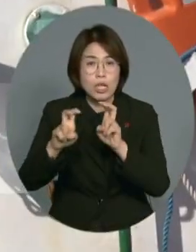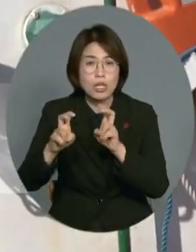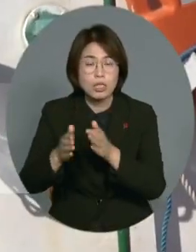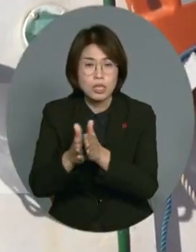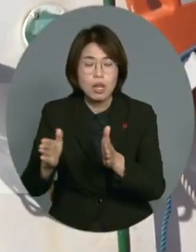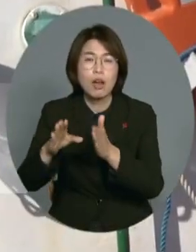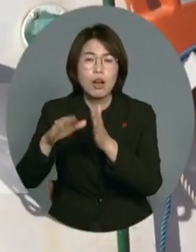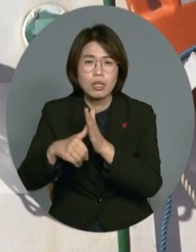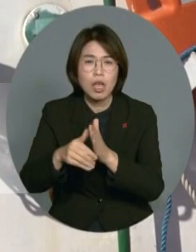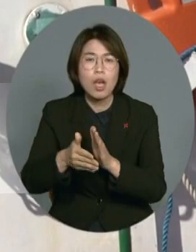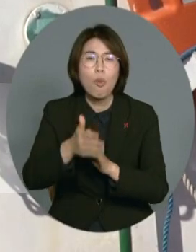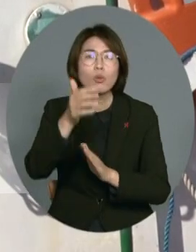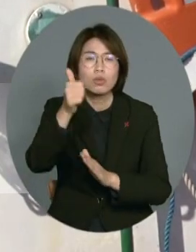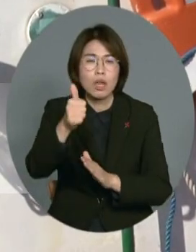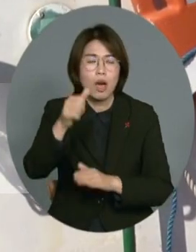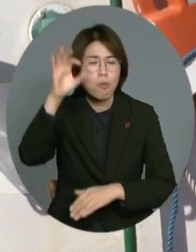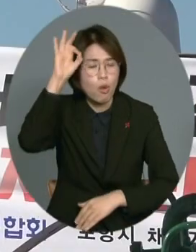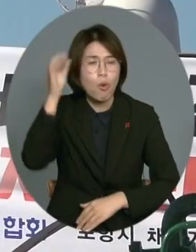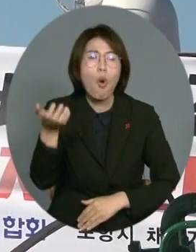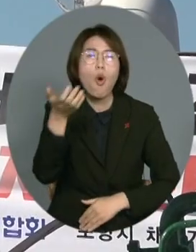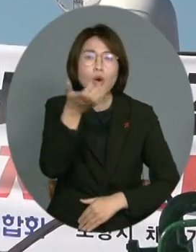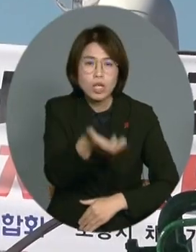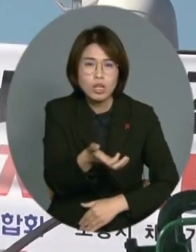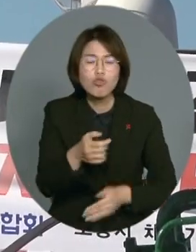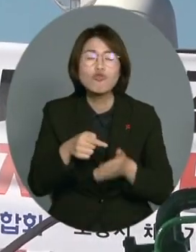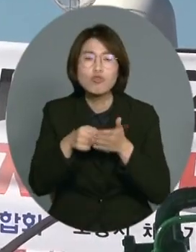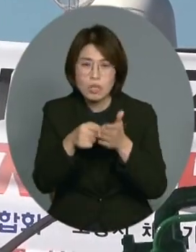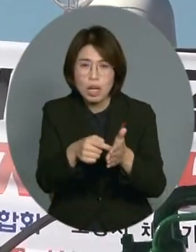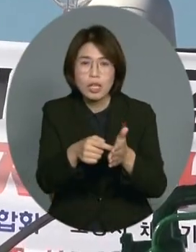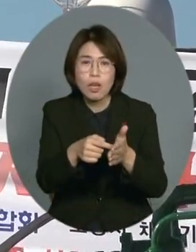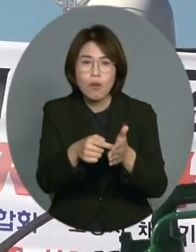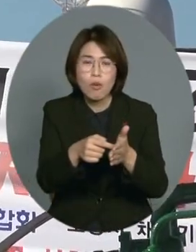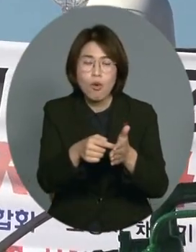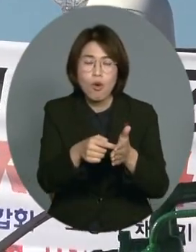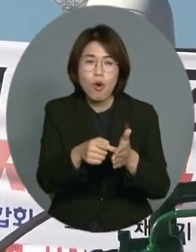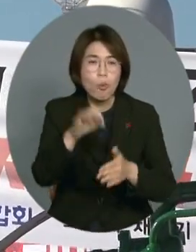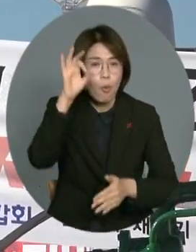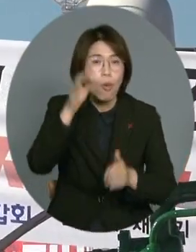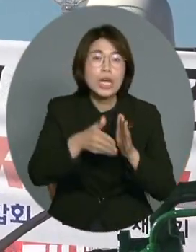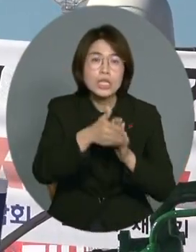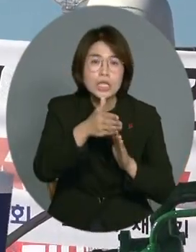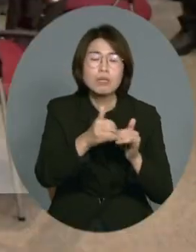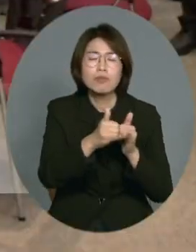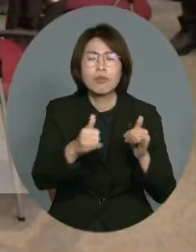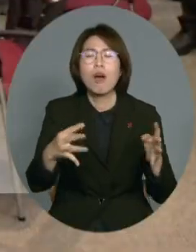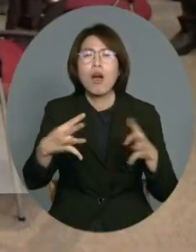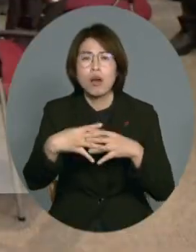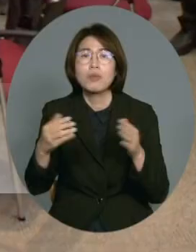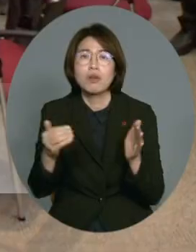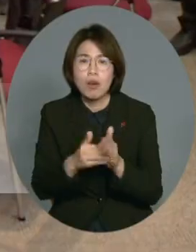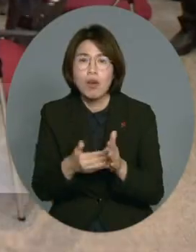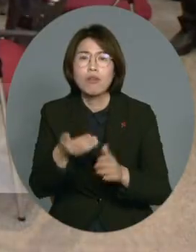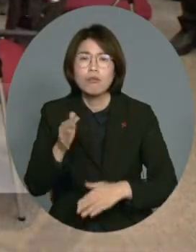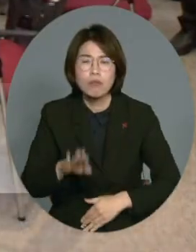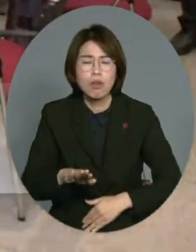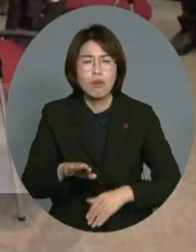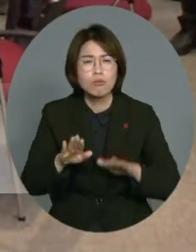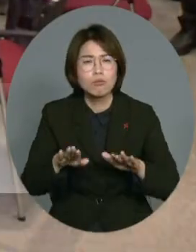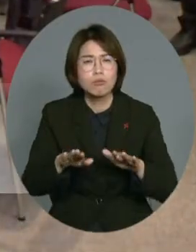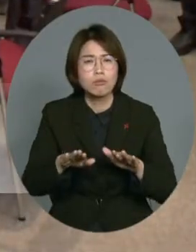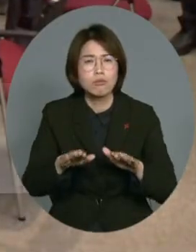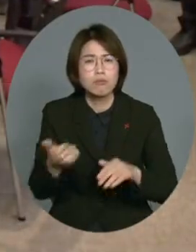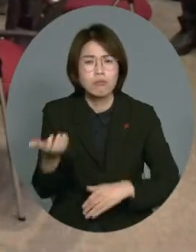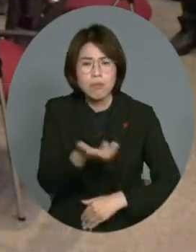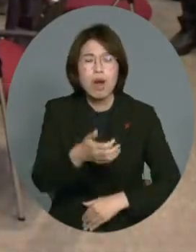당시 본사를 포항으로 옮기는 방안을 추진하겠다고 포항시와 포항시민과 합의했지만 몇 달째 별다른